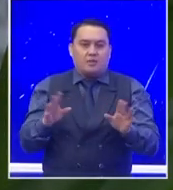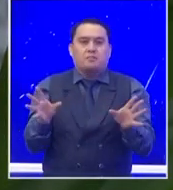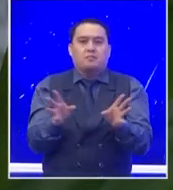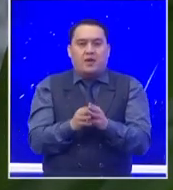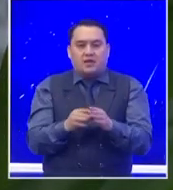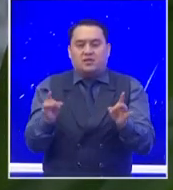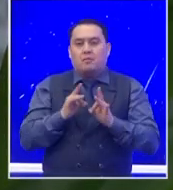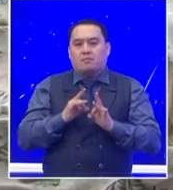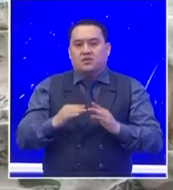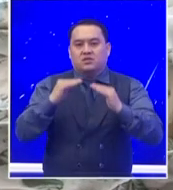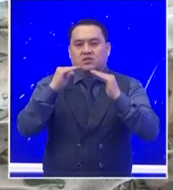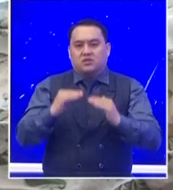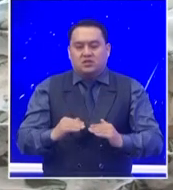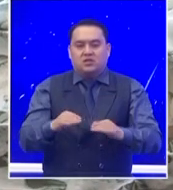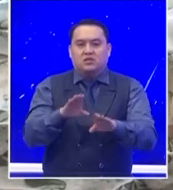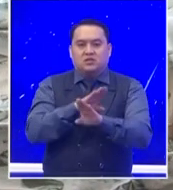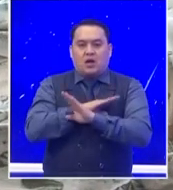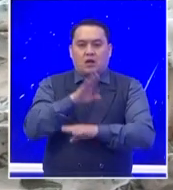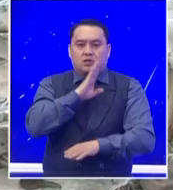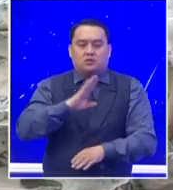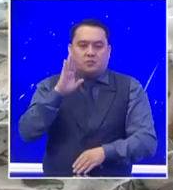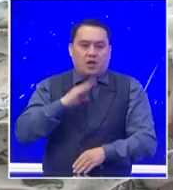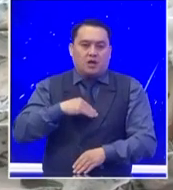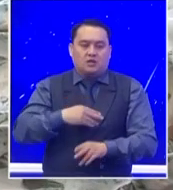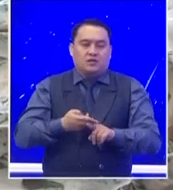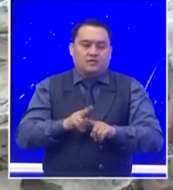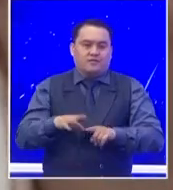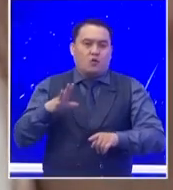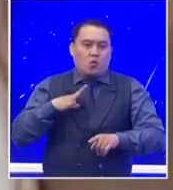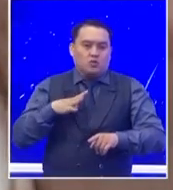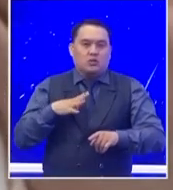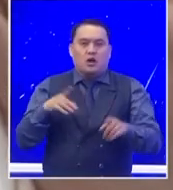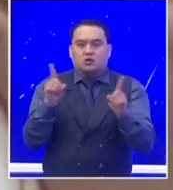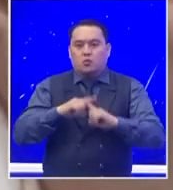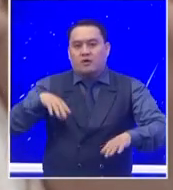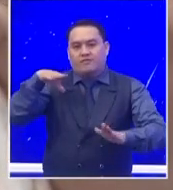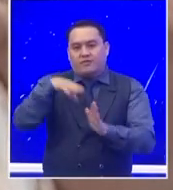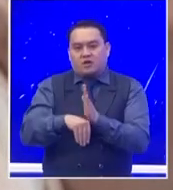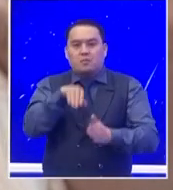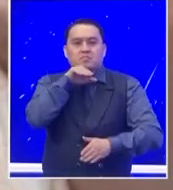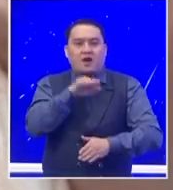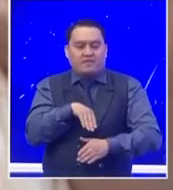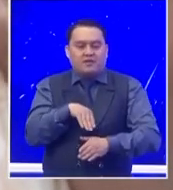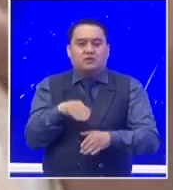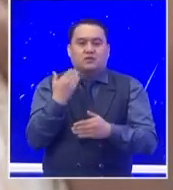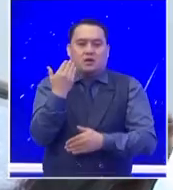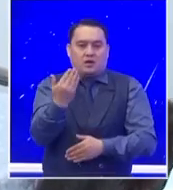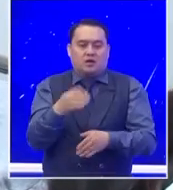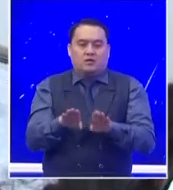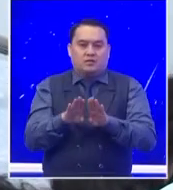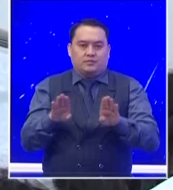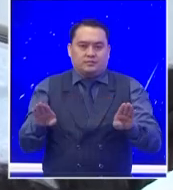тем отмечается и снижение младенческой и материнской смертности. Несомненно, в этом особый вклад таких профессионалов, как Айгуля